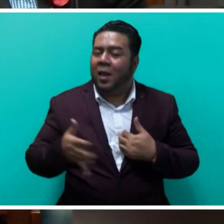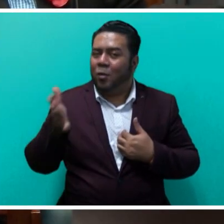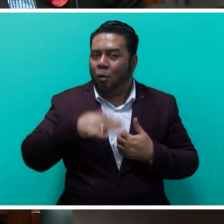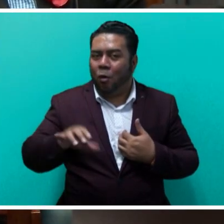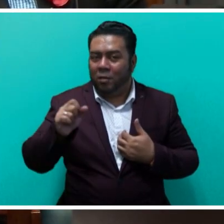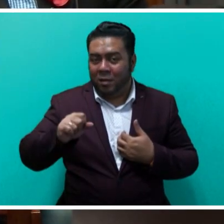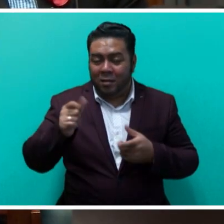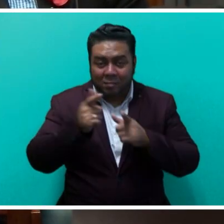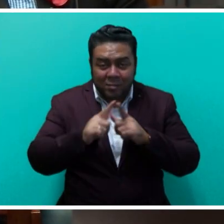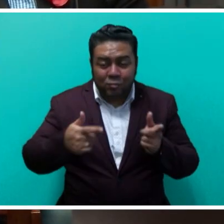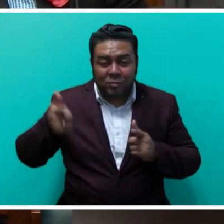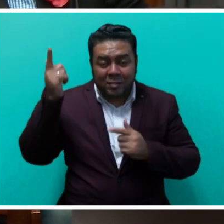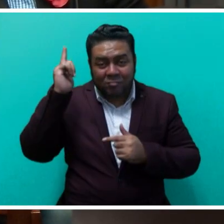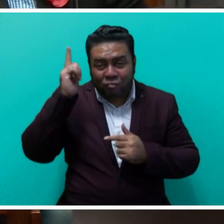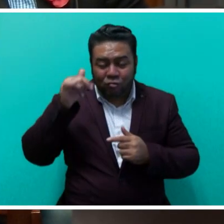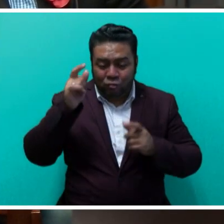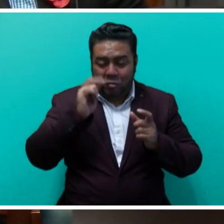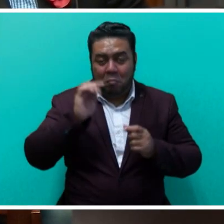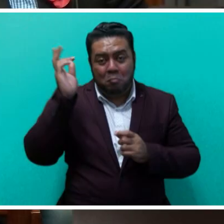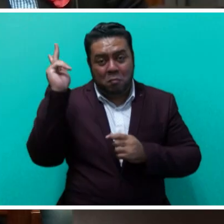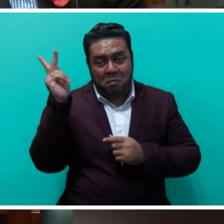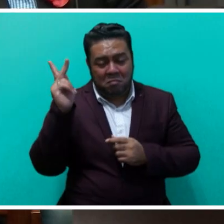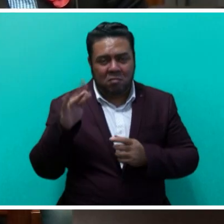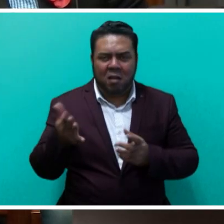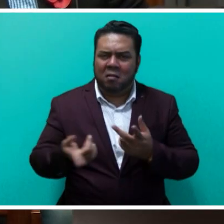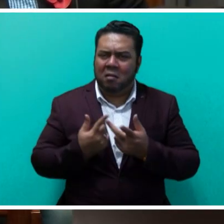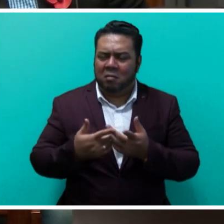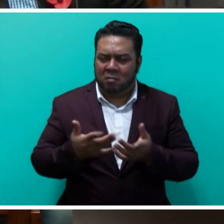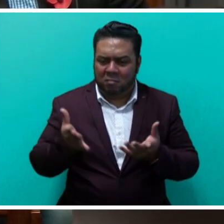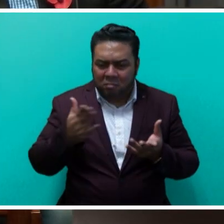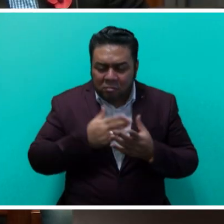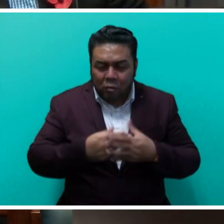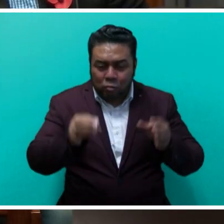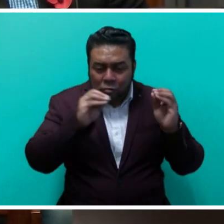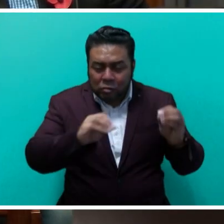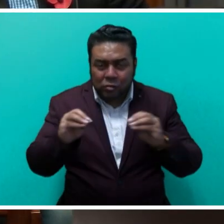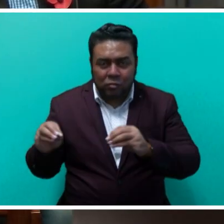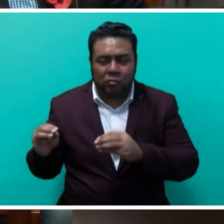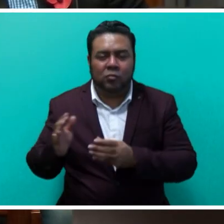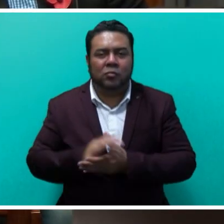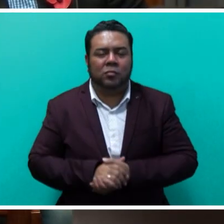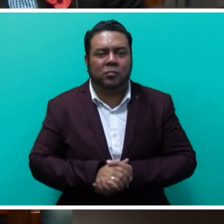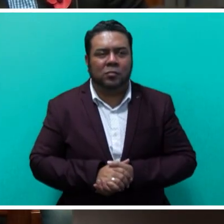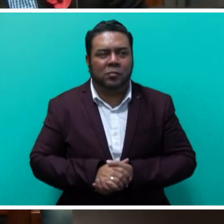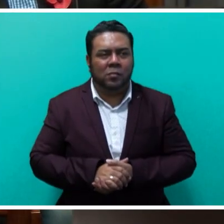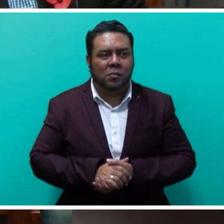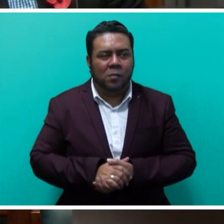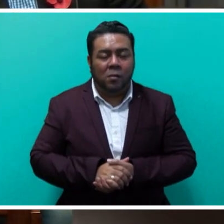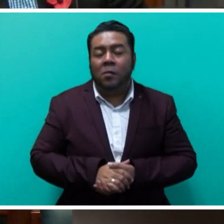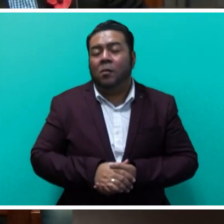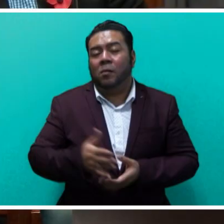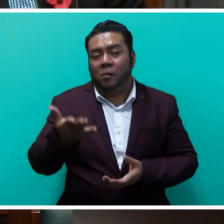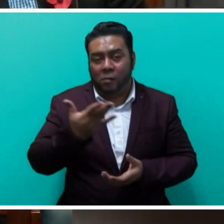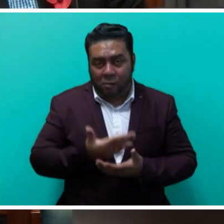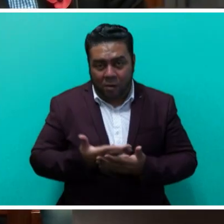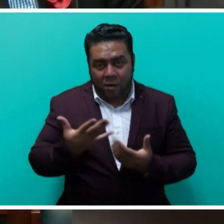bosa ke na vei tambana tale eso e na kena ngaravi na i tuvatuva e sa ngarava tiko na